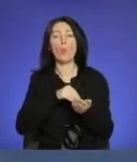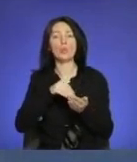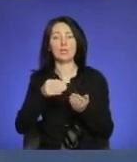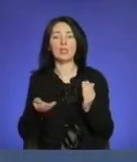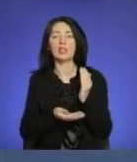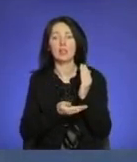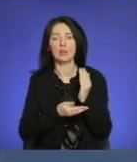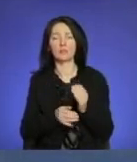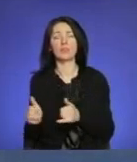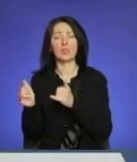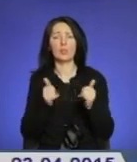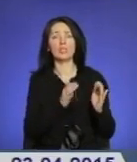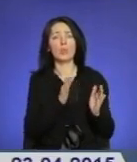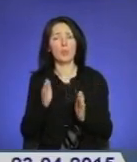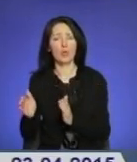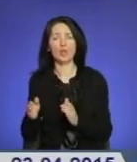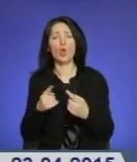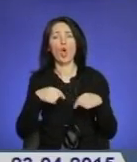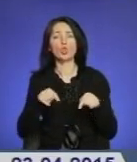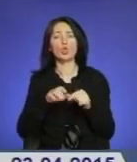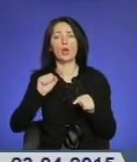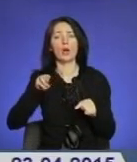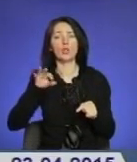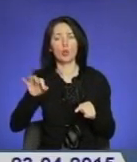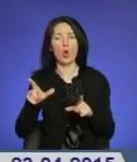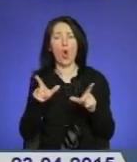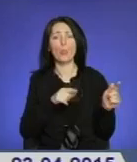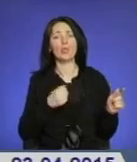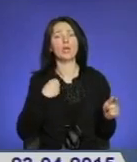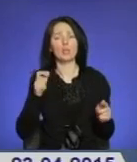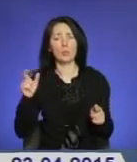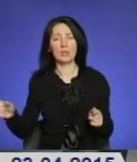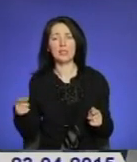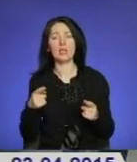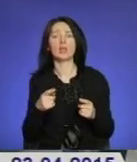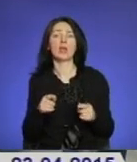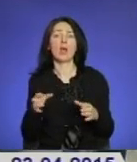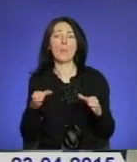Забезпечувати правопорядок в зону АТО вирушили бійці спецбатальйону «Тернопіль». Подробиці у відеоматеріалі.